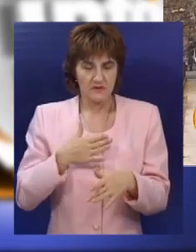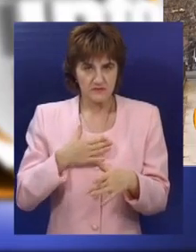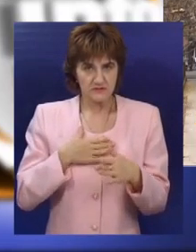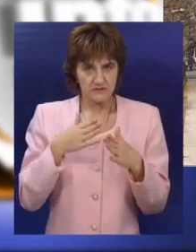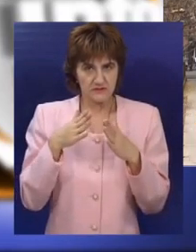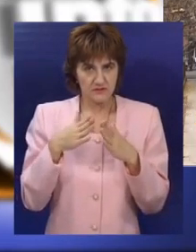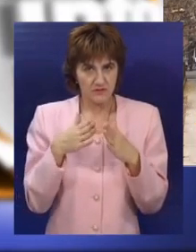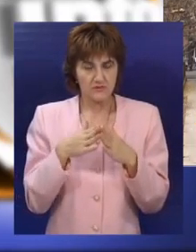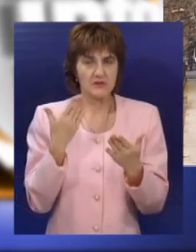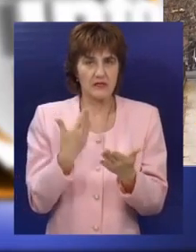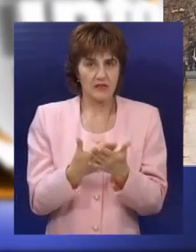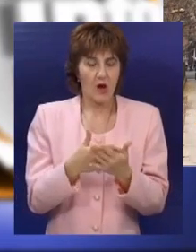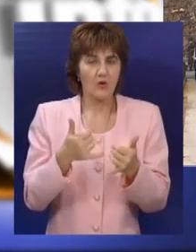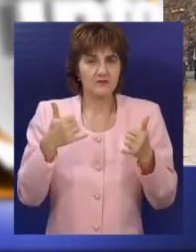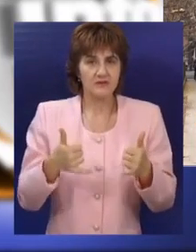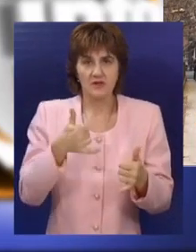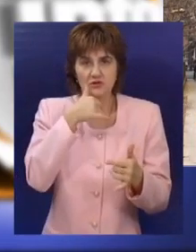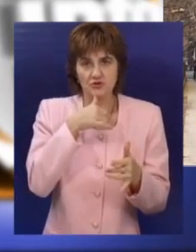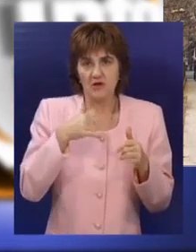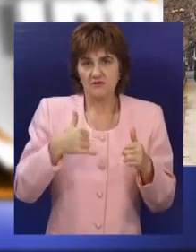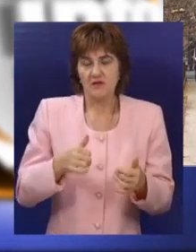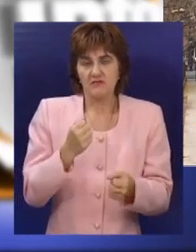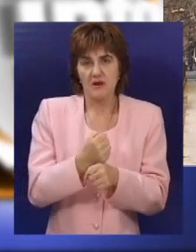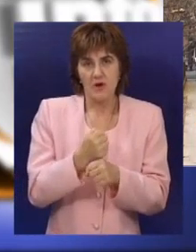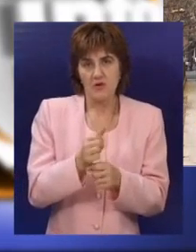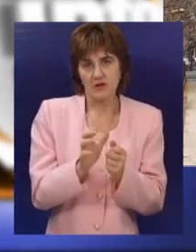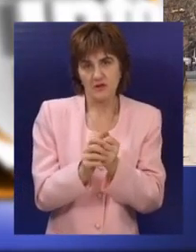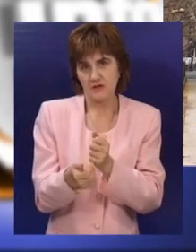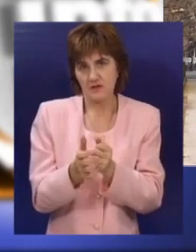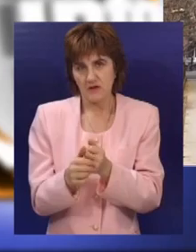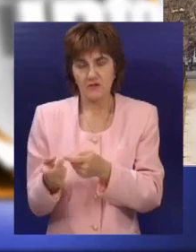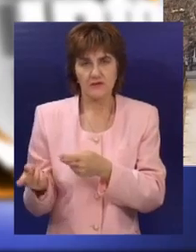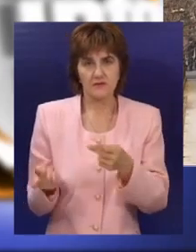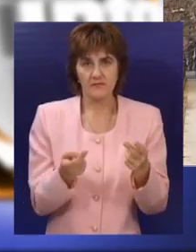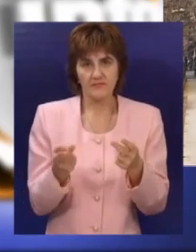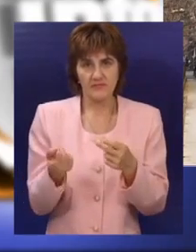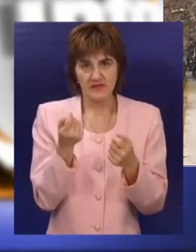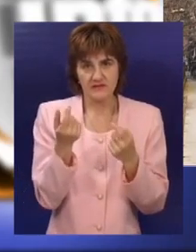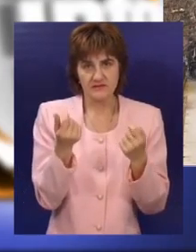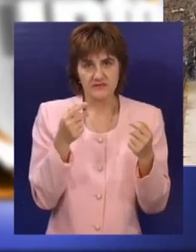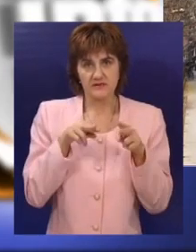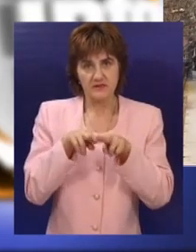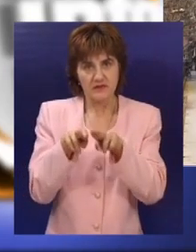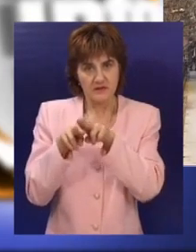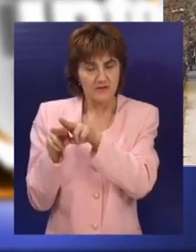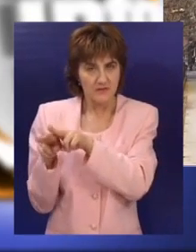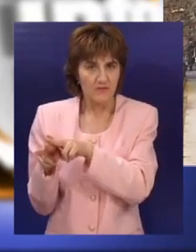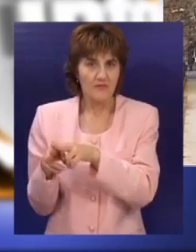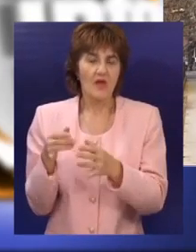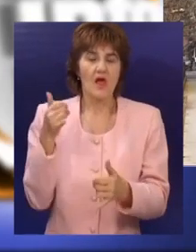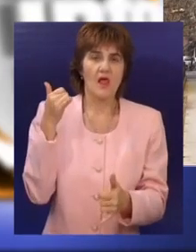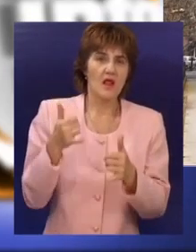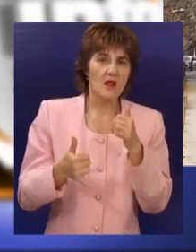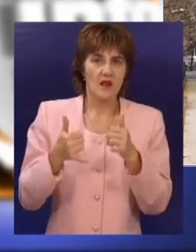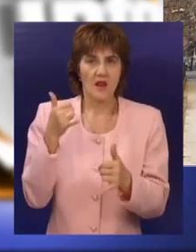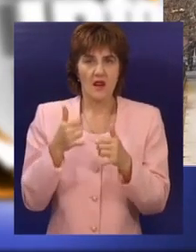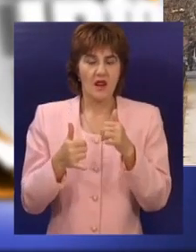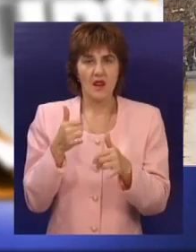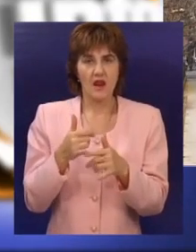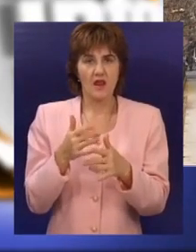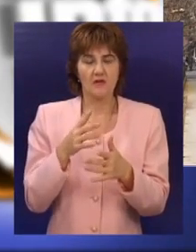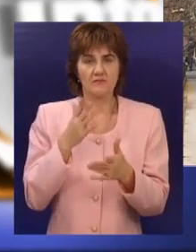ono što bi trebalo sad da urade, znači da krune kukuruza iz čardaka da nose negde u skladišta robnih rezervi ili da